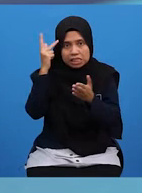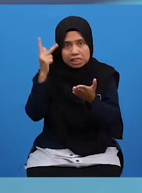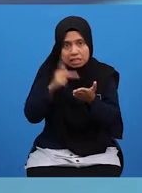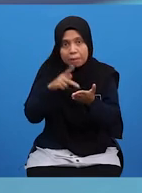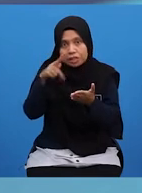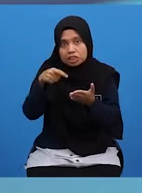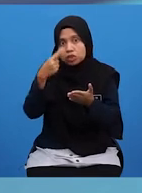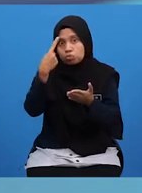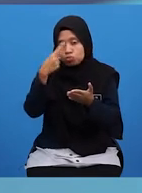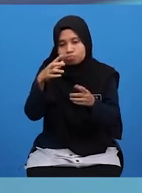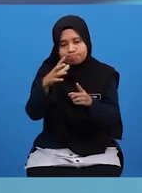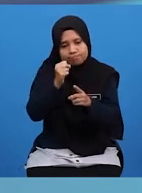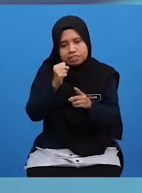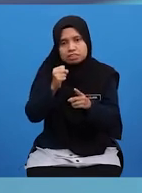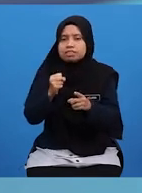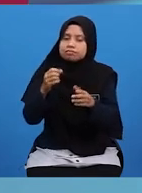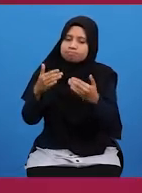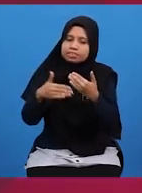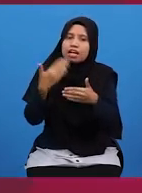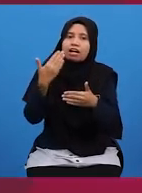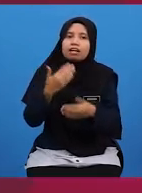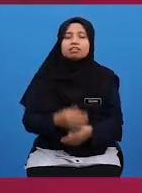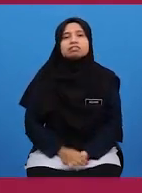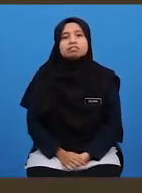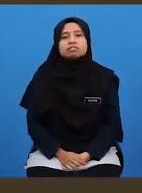dan mudah untuk diambil.